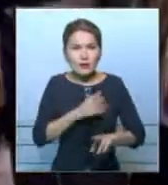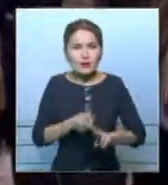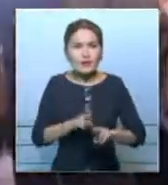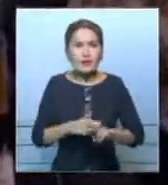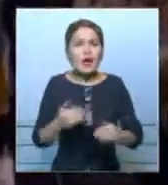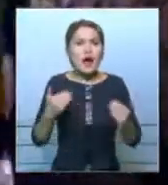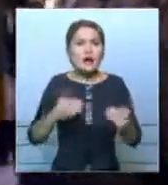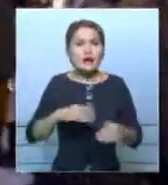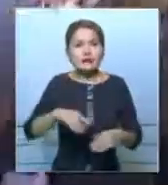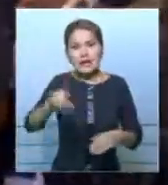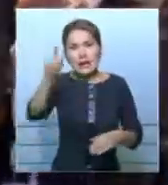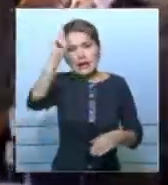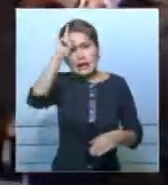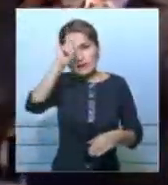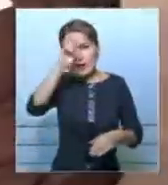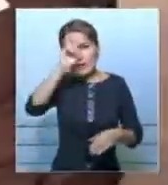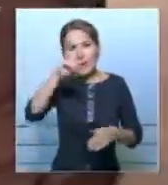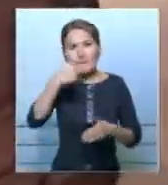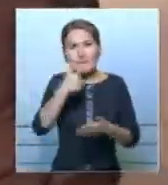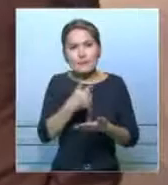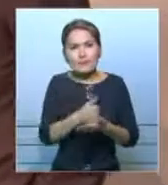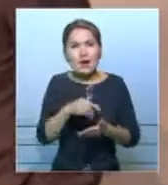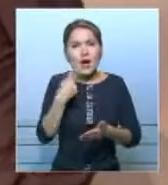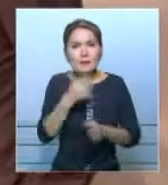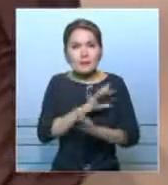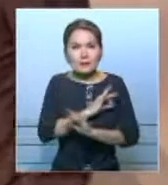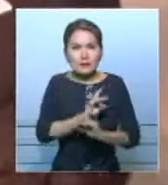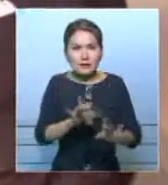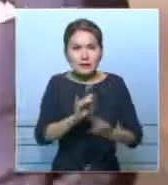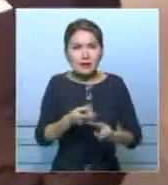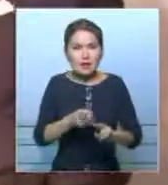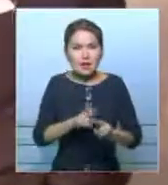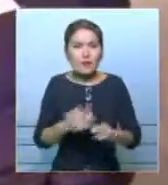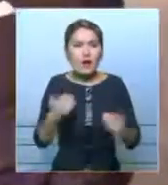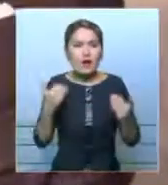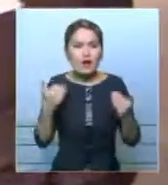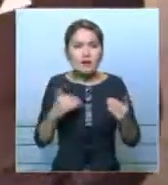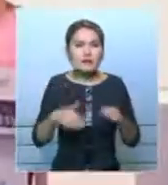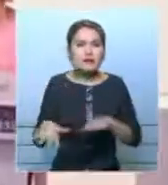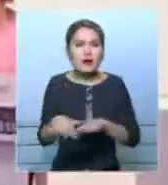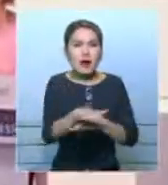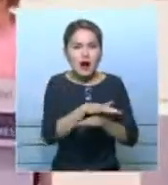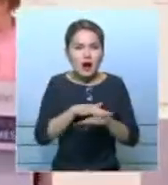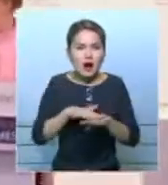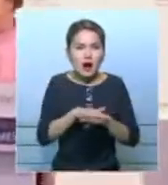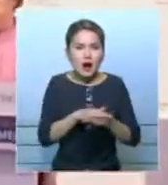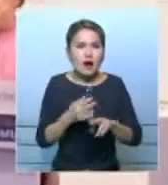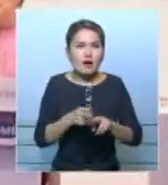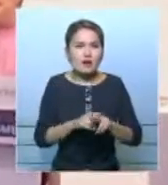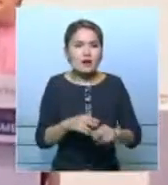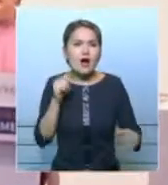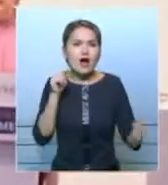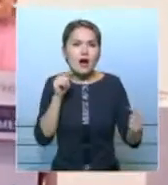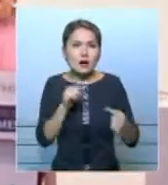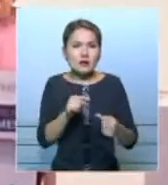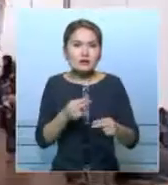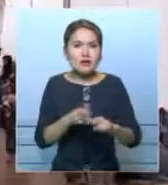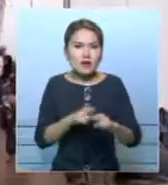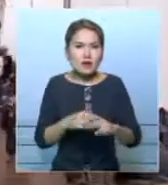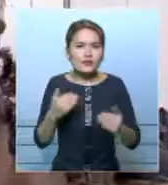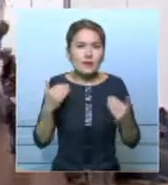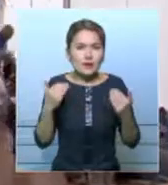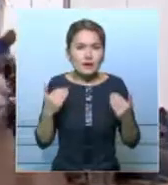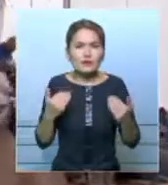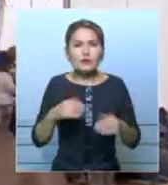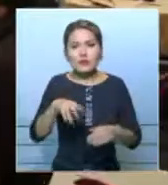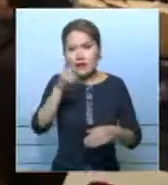Босқындарға қатысты саясаты үшін Меркель ханым соңғы уақытта көпшілік тарапынан қатаң сынға ұшырап келеді. Соған қарамастан канцлер